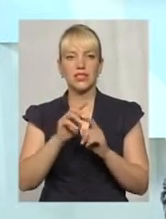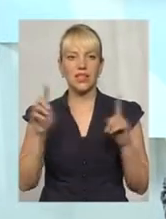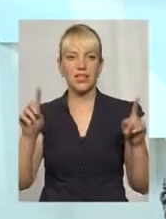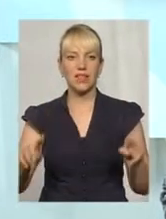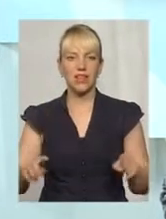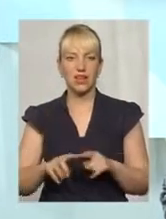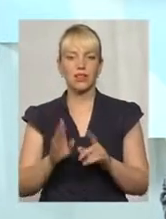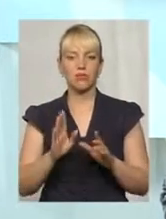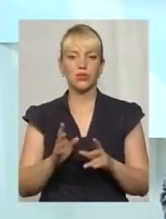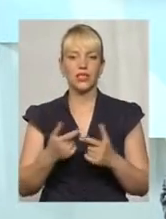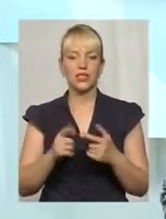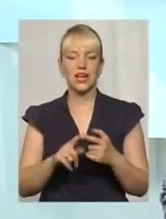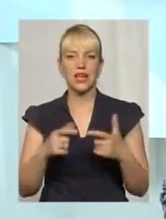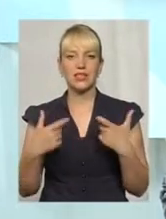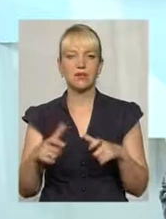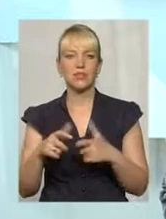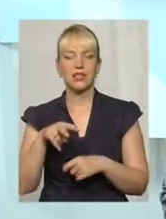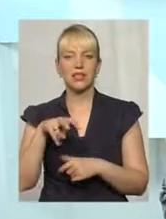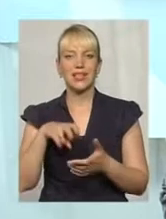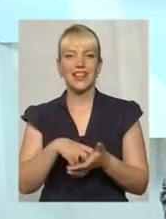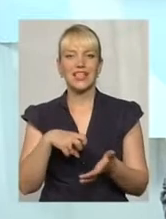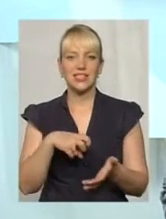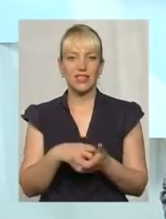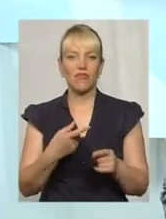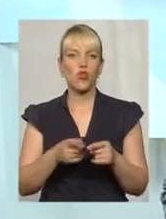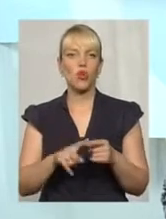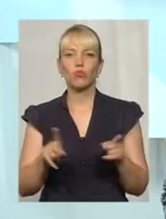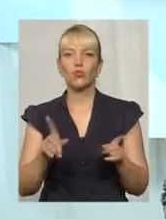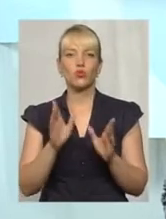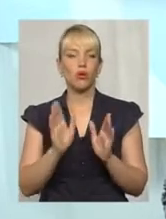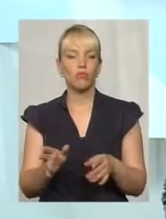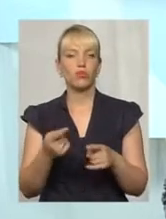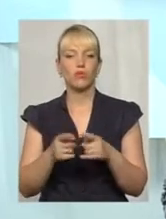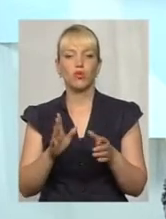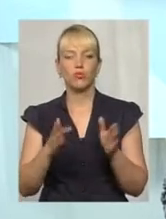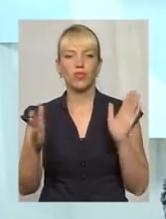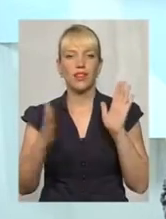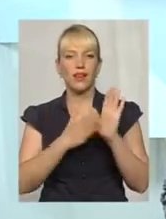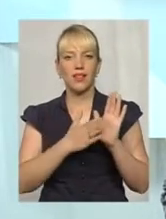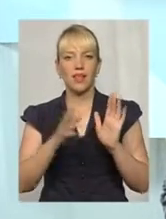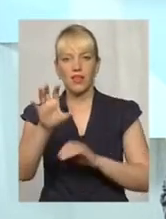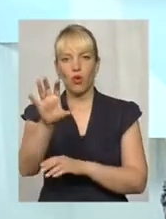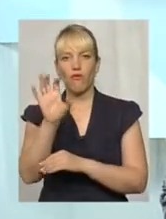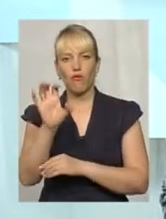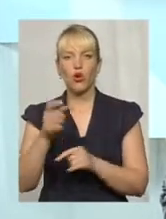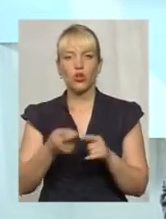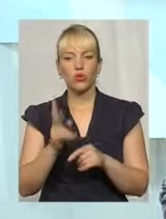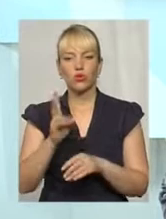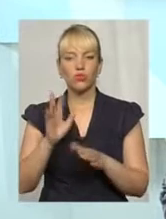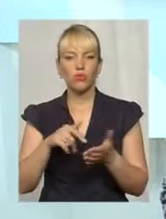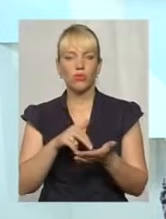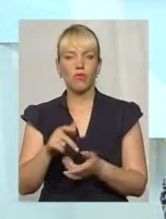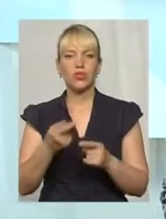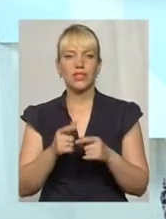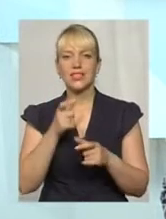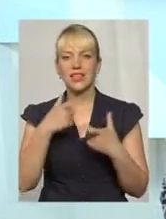екзаменаційна лист. Що в ньому буде? В ньому буде наклеєно фото того, хто буде проходити тестування,